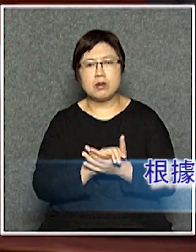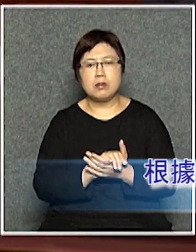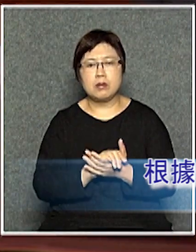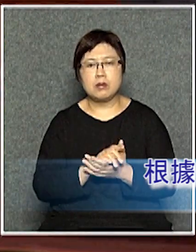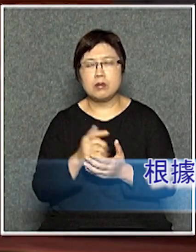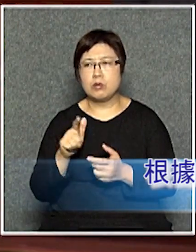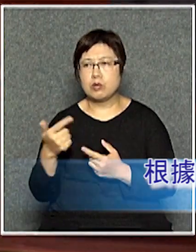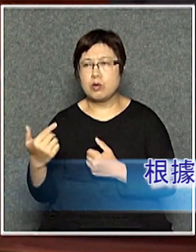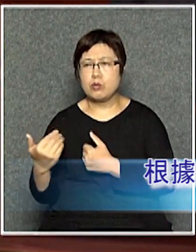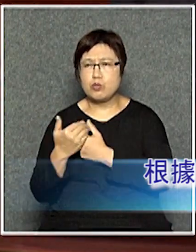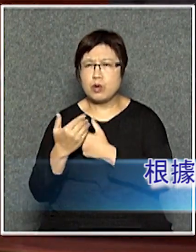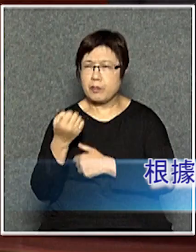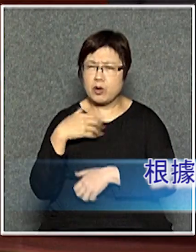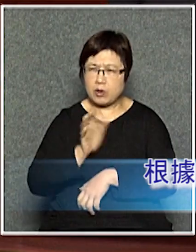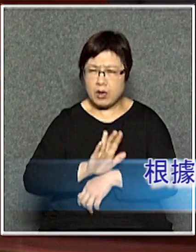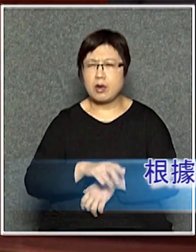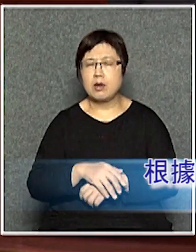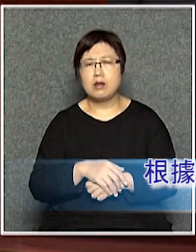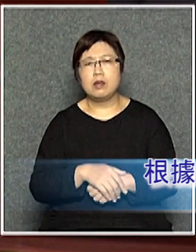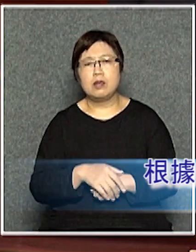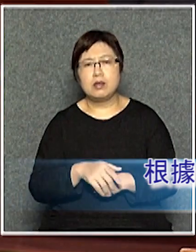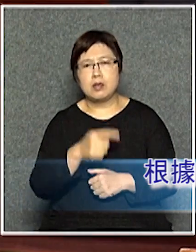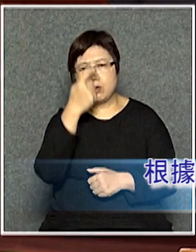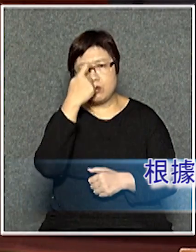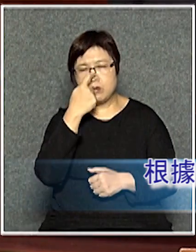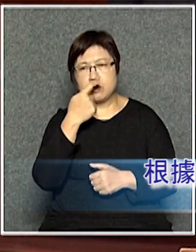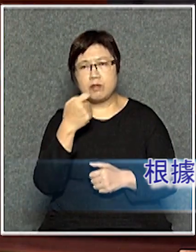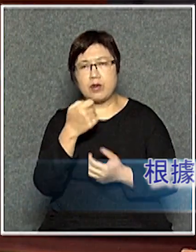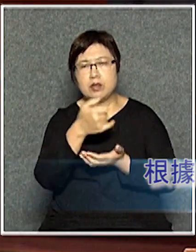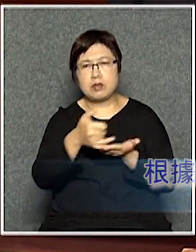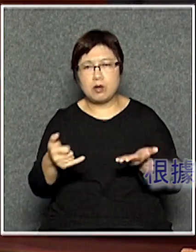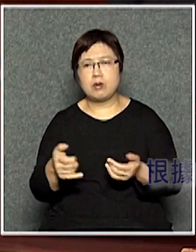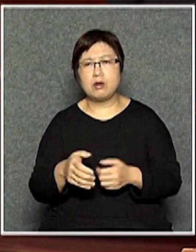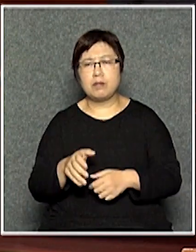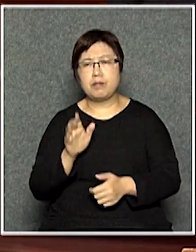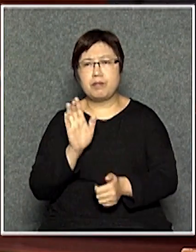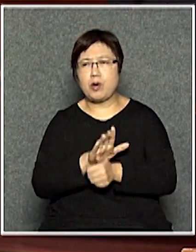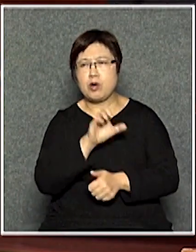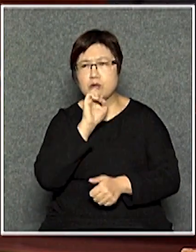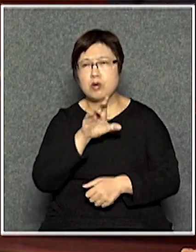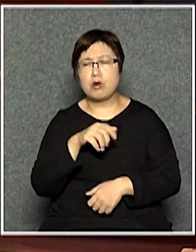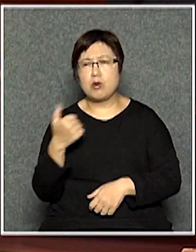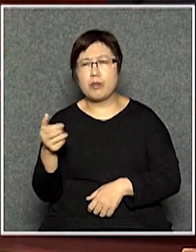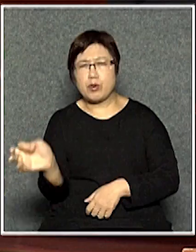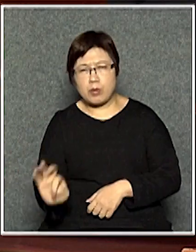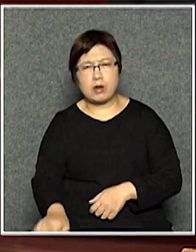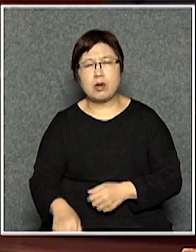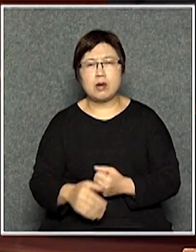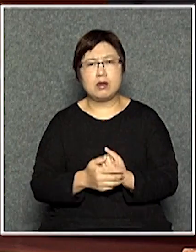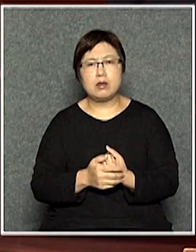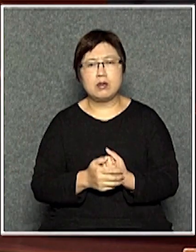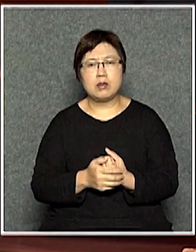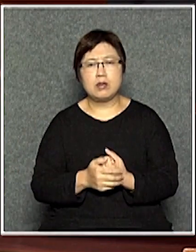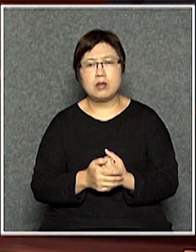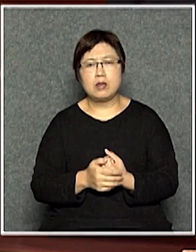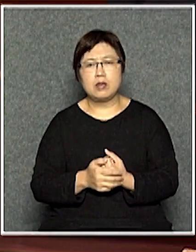都劝我不要讲，因为系梁振英都落庄了，你仲帮他讲嘢，冇乜好处嘅，咁啊盏会招